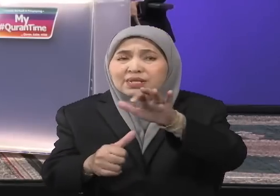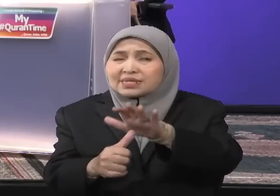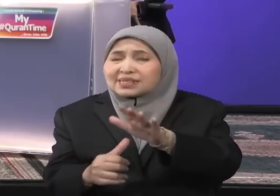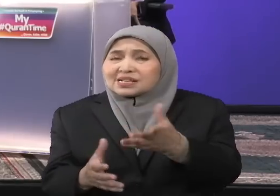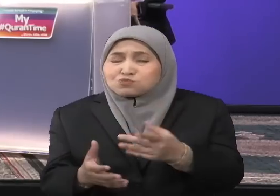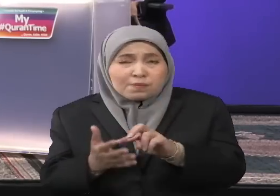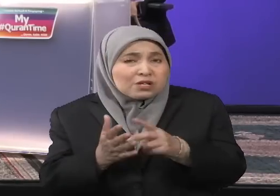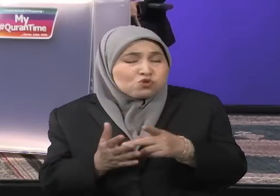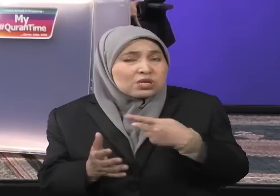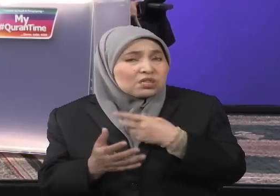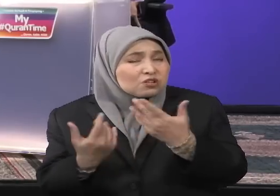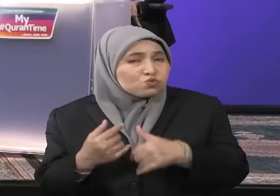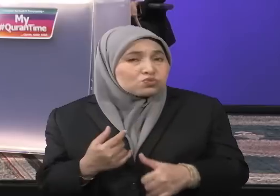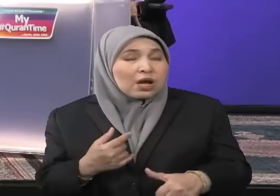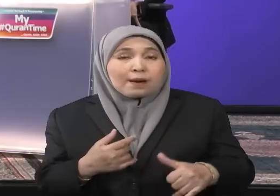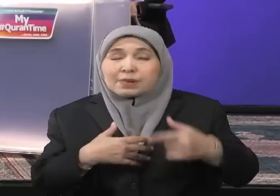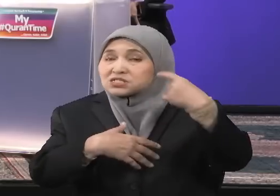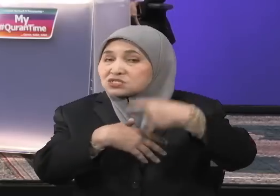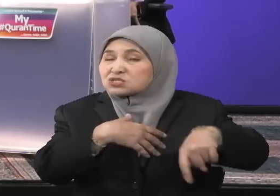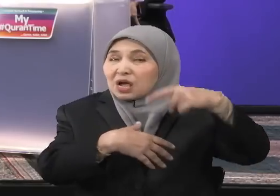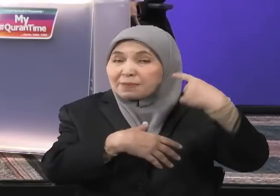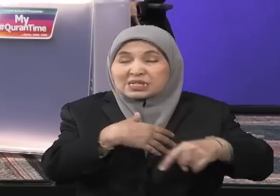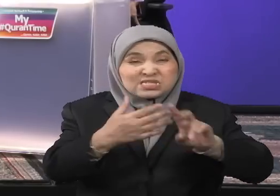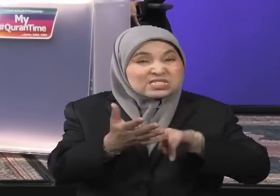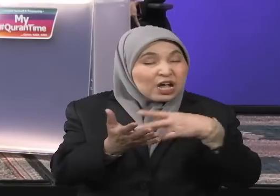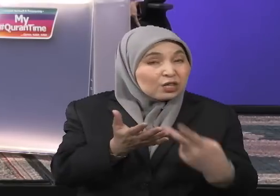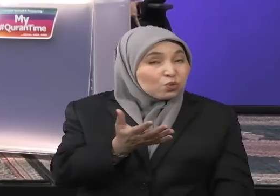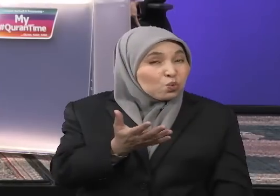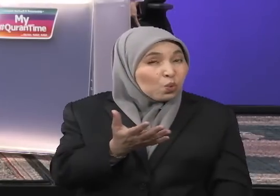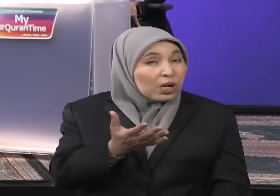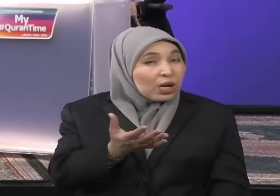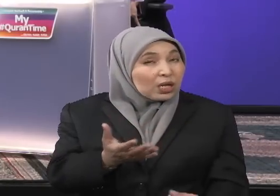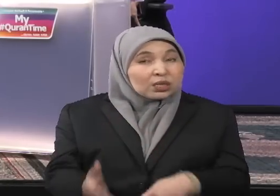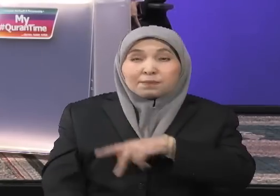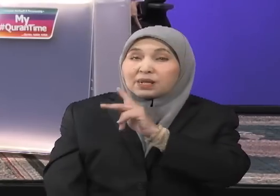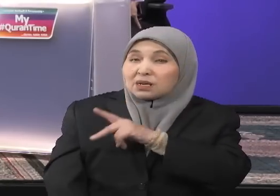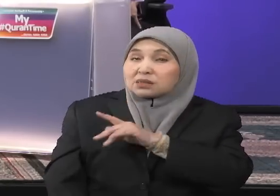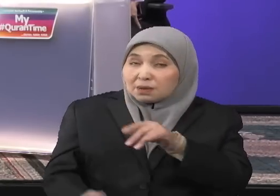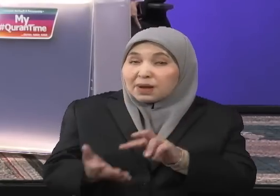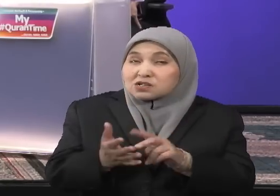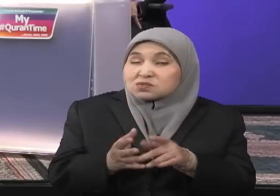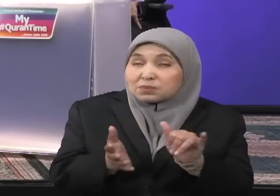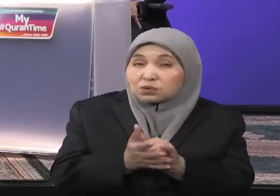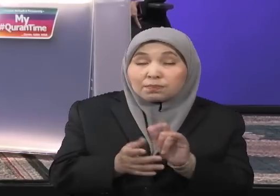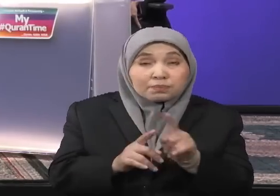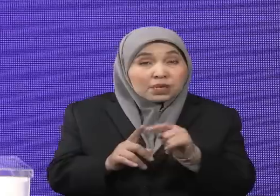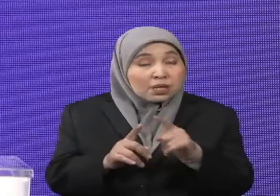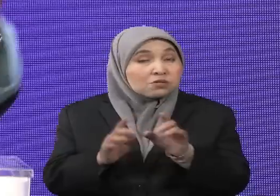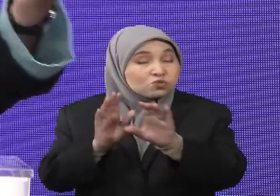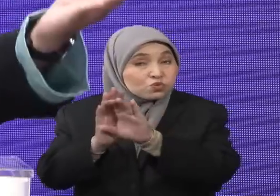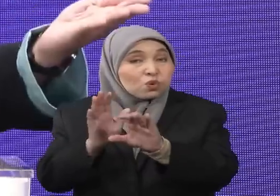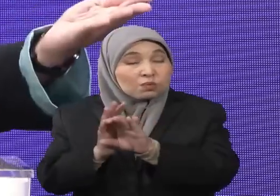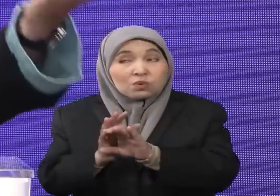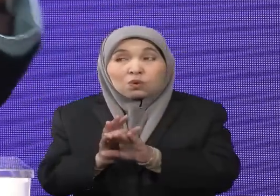bermaksud kita telah mencalor ataupun kita telah menjatuhkan kredibilitas Adakah bilamana contoh kalau